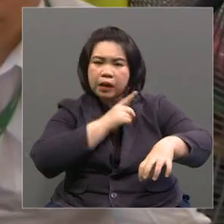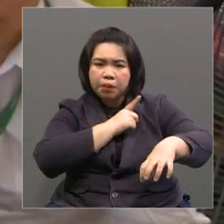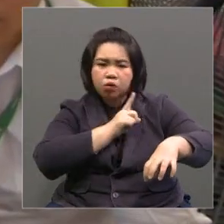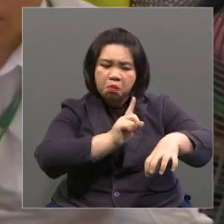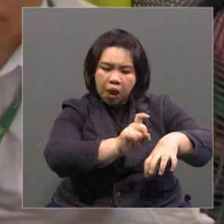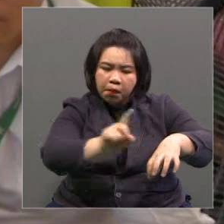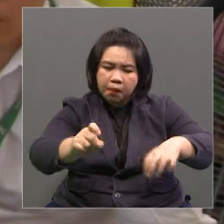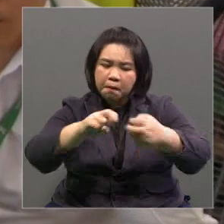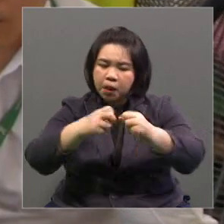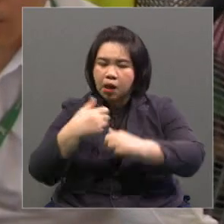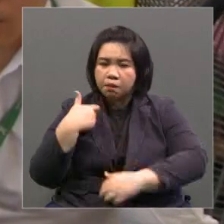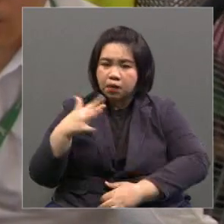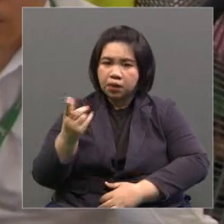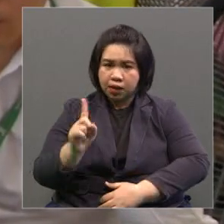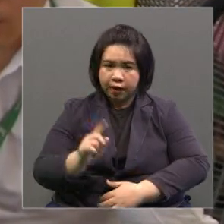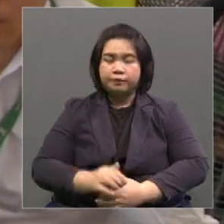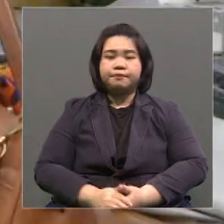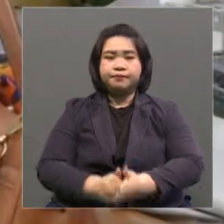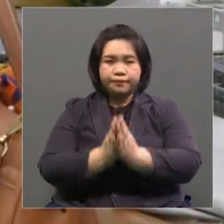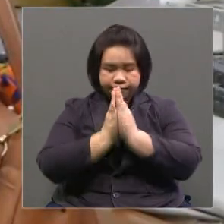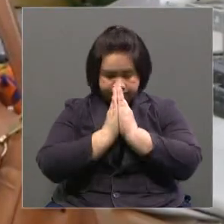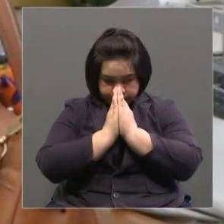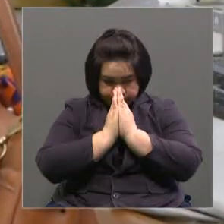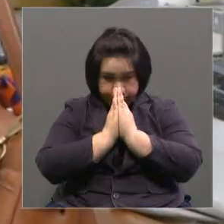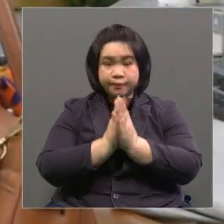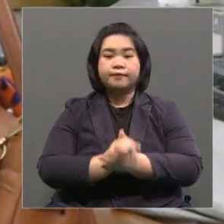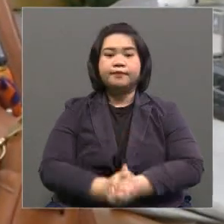ข้อจำกัดและประโยชน์ต่อไป